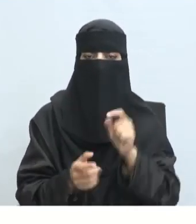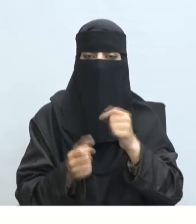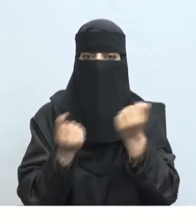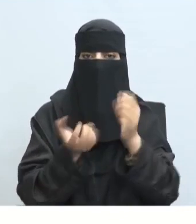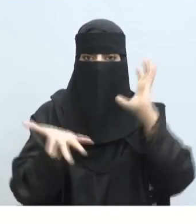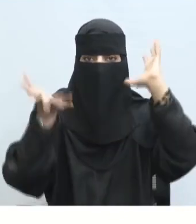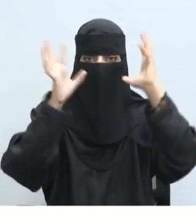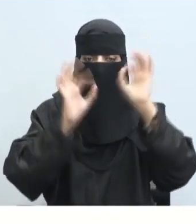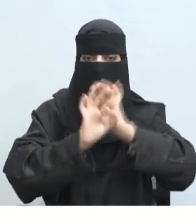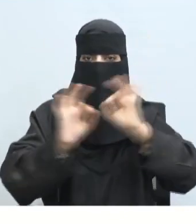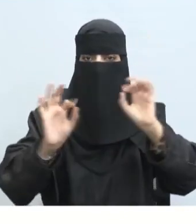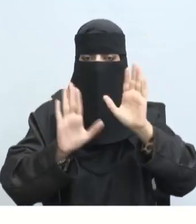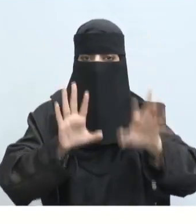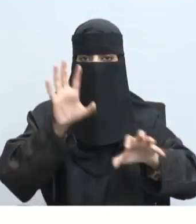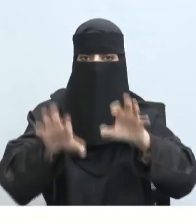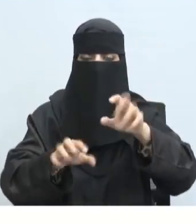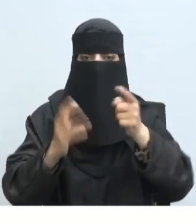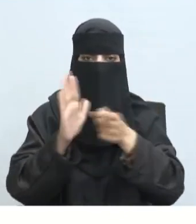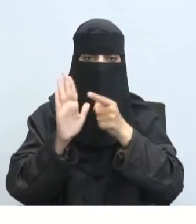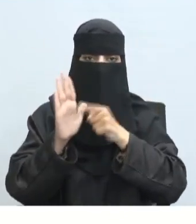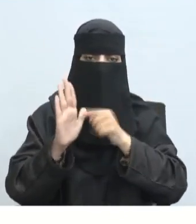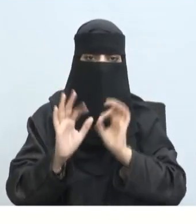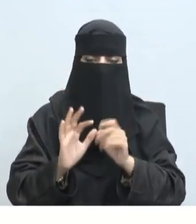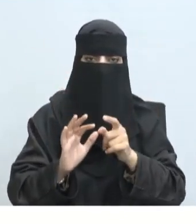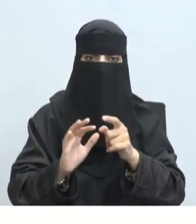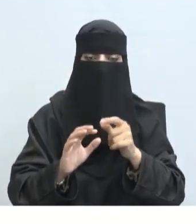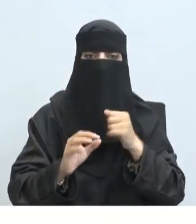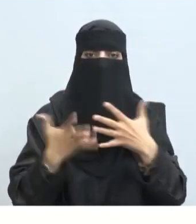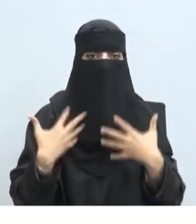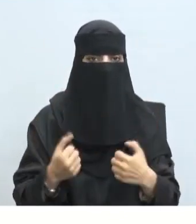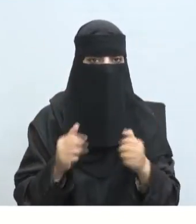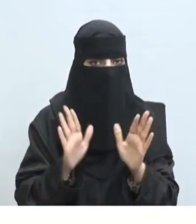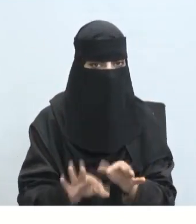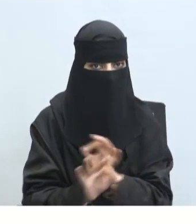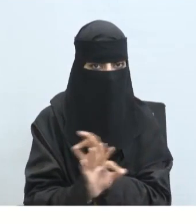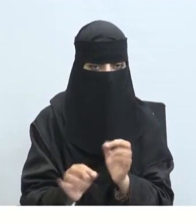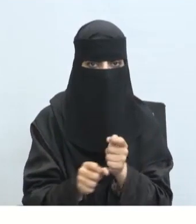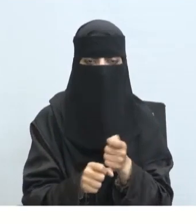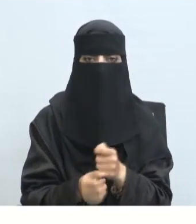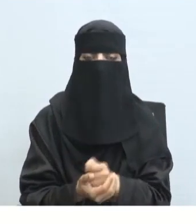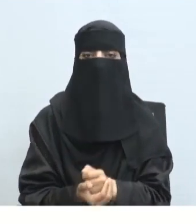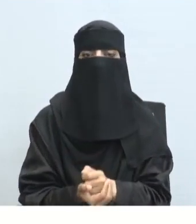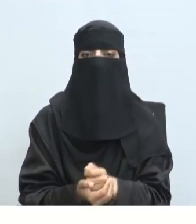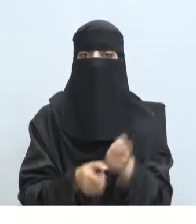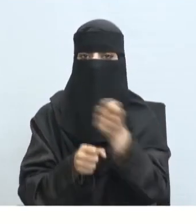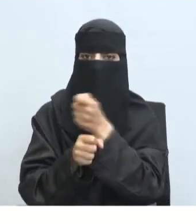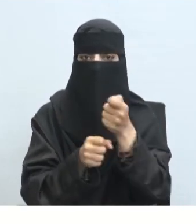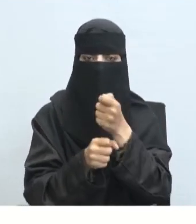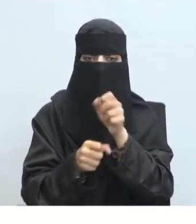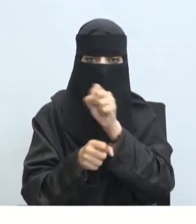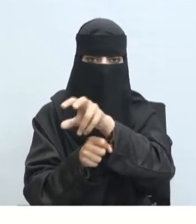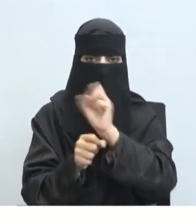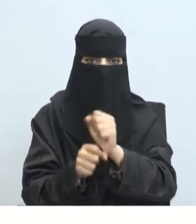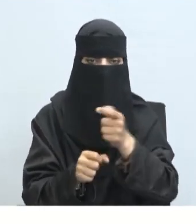ذكرنا كثير من الفعاليات هنالك اشتراطات لتوفر وسائل السلامه مثلا من طفايات حريق